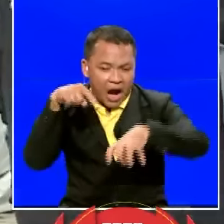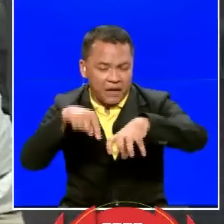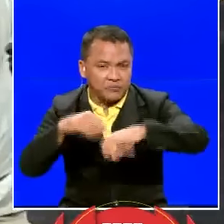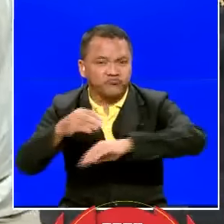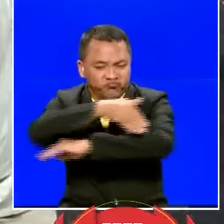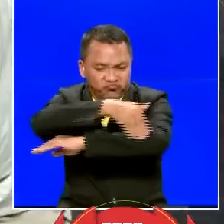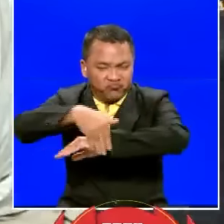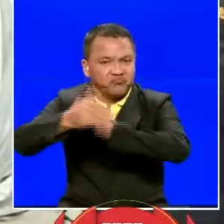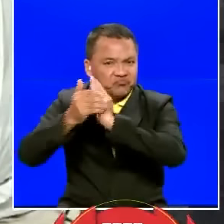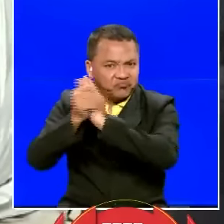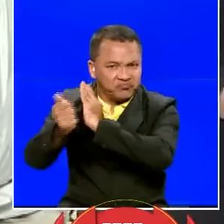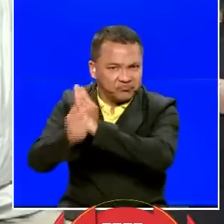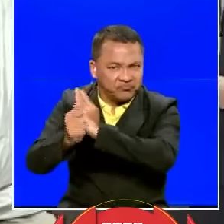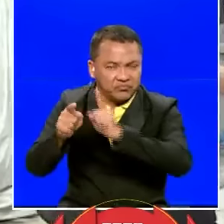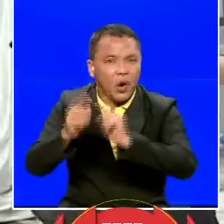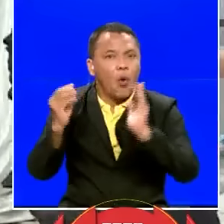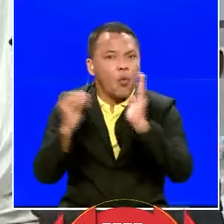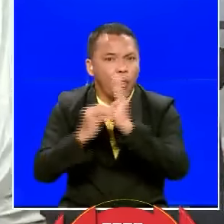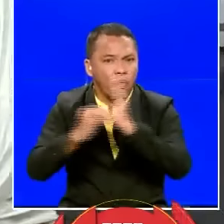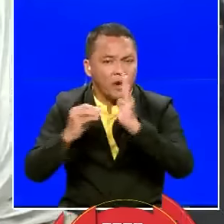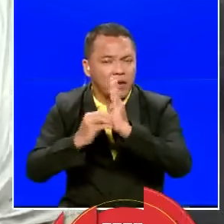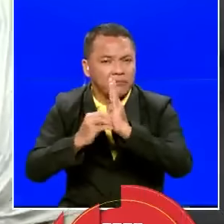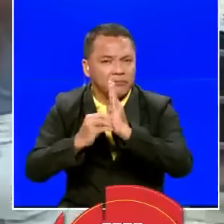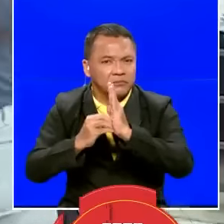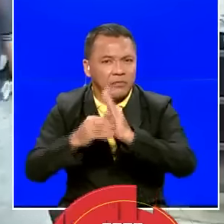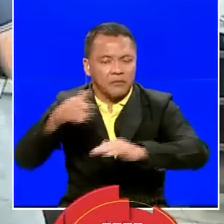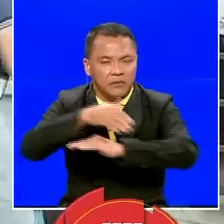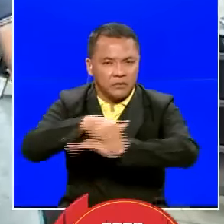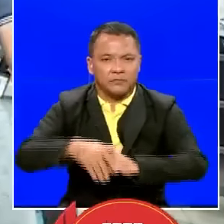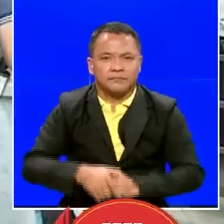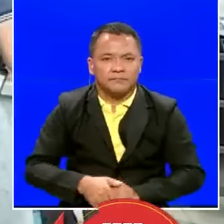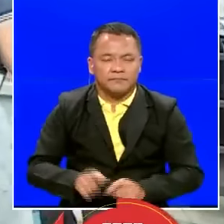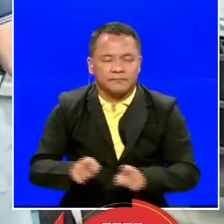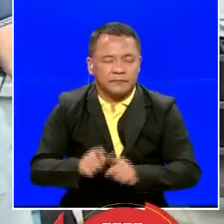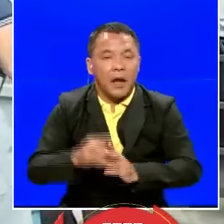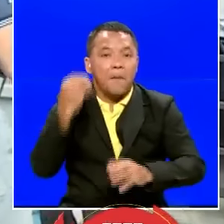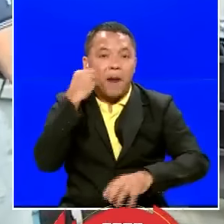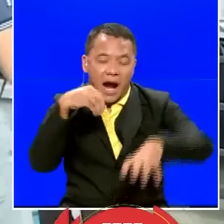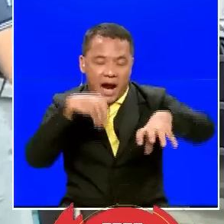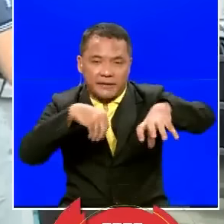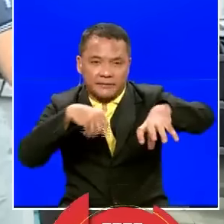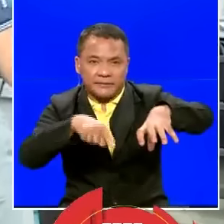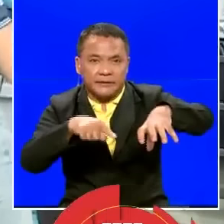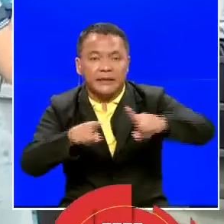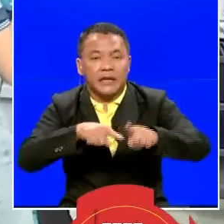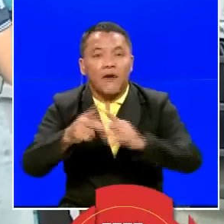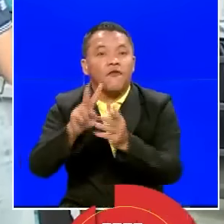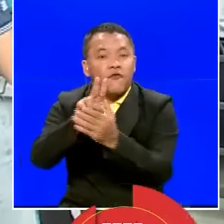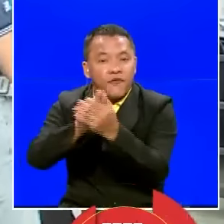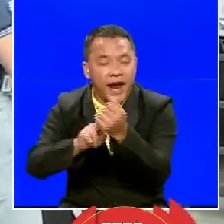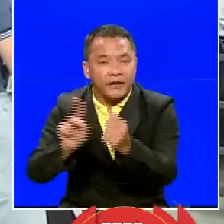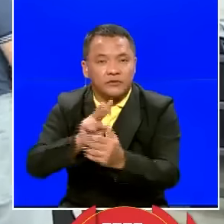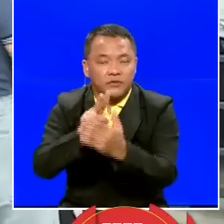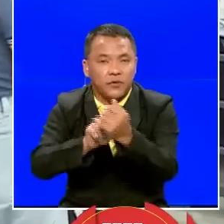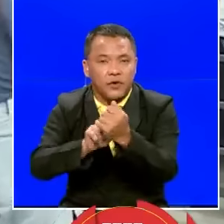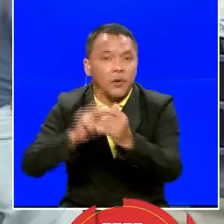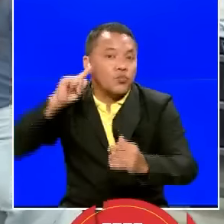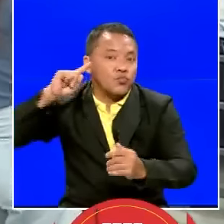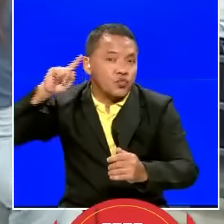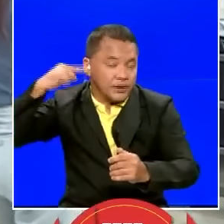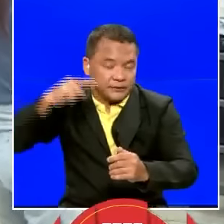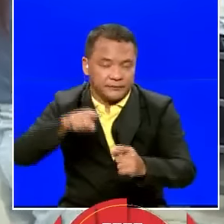ช่างโยธาชำนาญงานกองจัดกรรมสิทธิ์สำนักงานโยธากทมคือบ้านคุณพิมพ์กับภรรยาก็คือพันจากาศเอกอรนุช